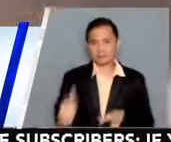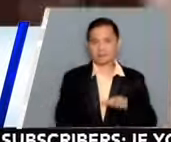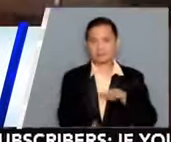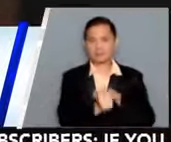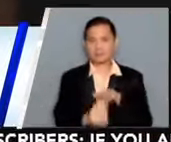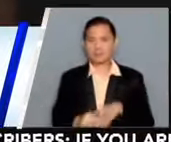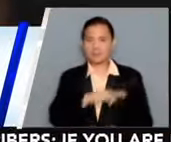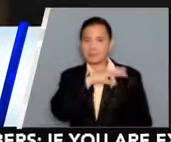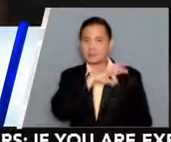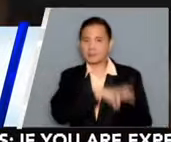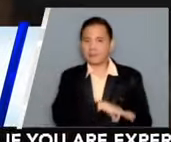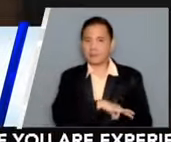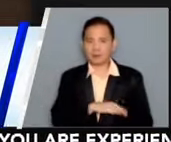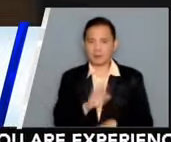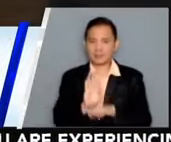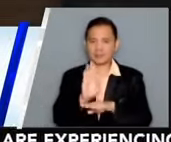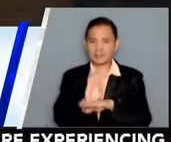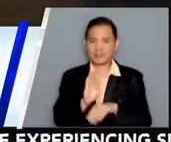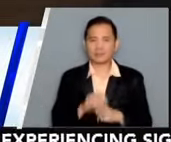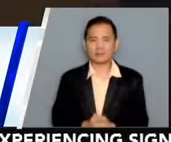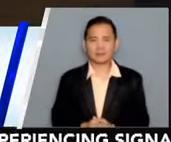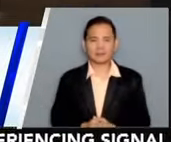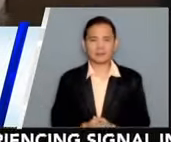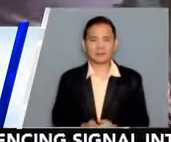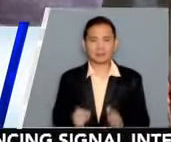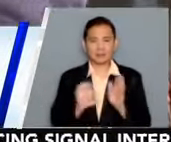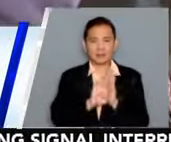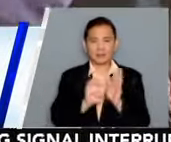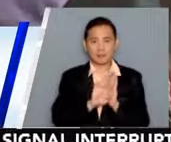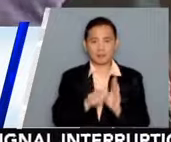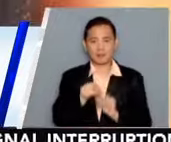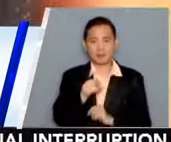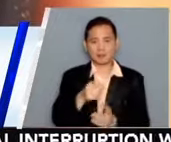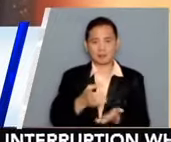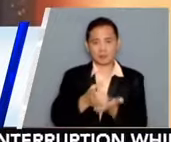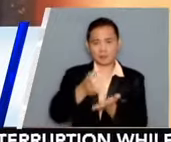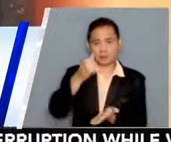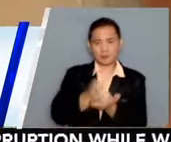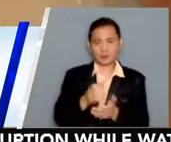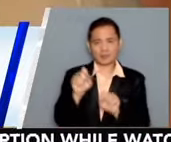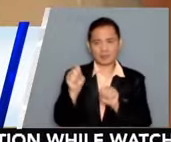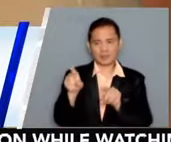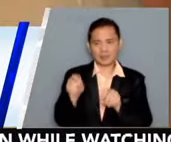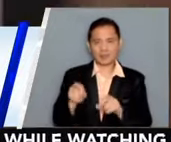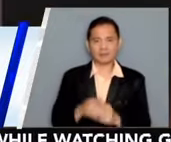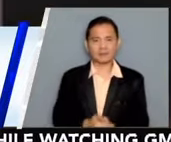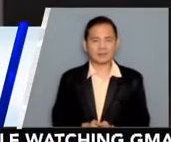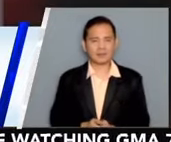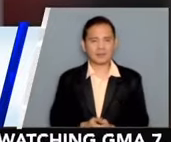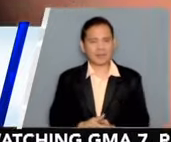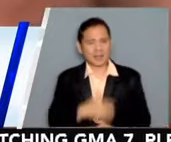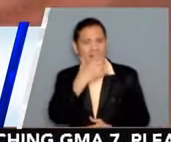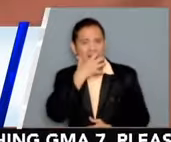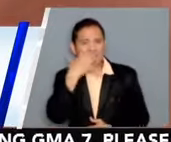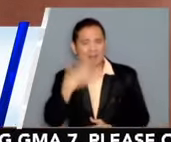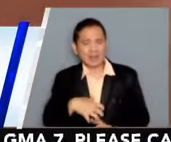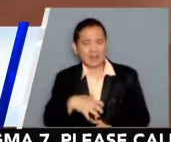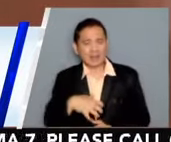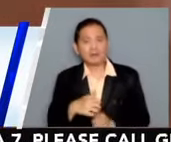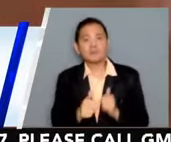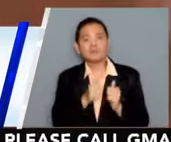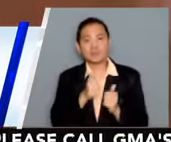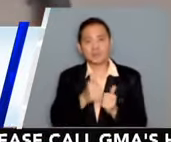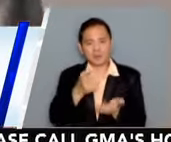brighter. Pwedeng-pwede kang magnegosyo. Sa tindi ng init ngayon, perfect pang refresh ang Pinoy